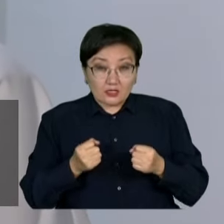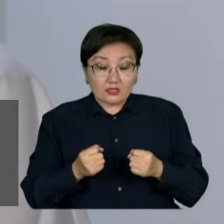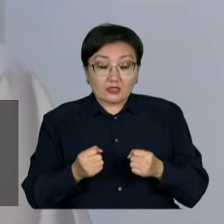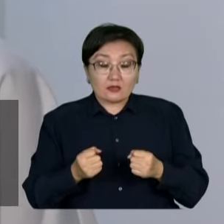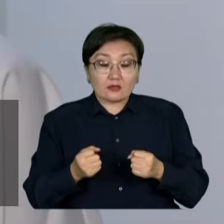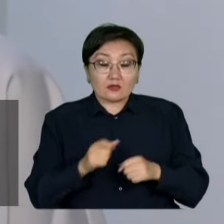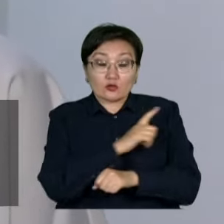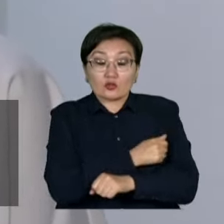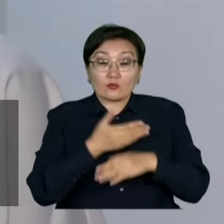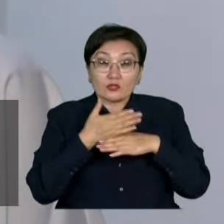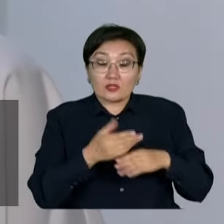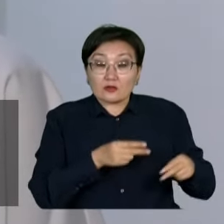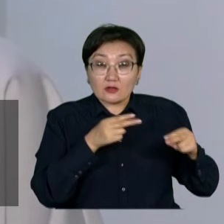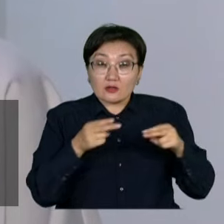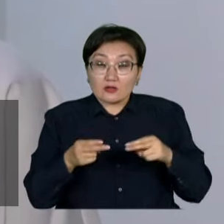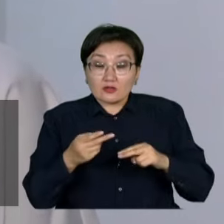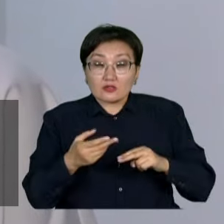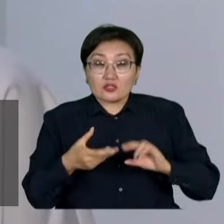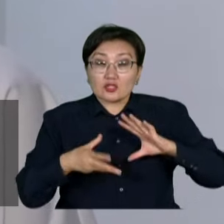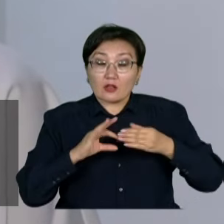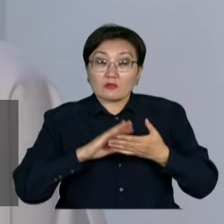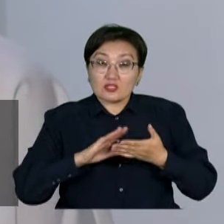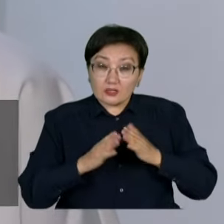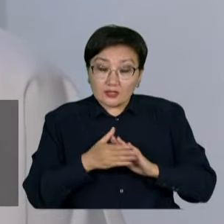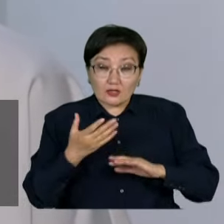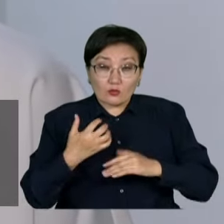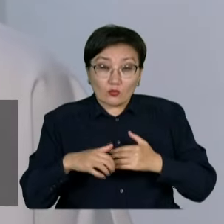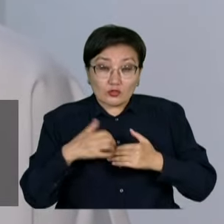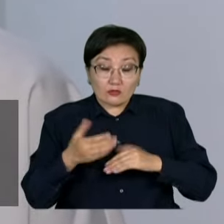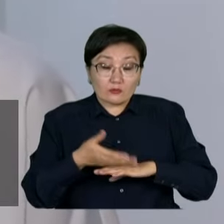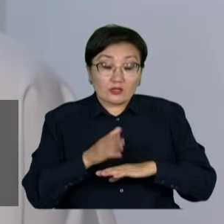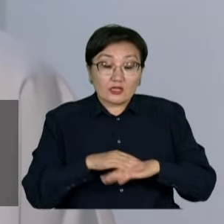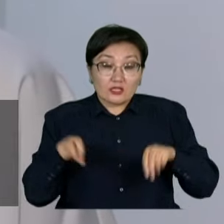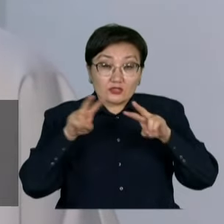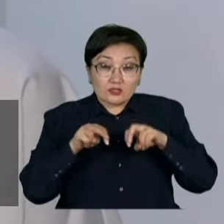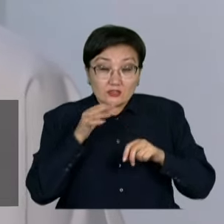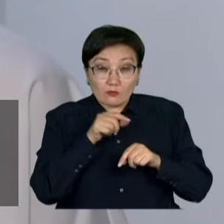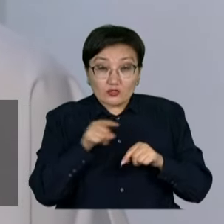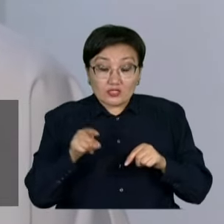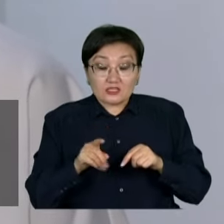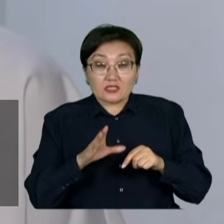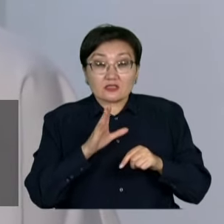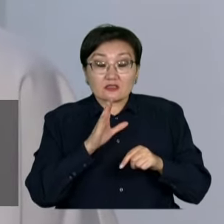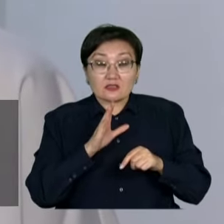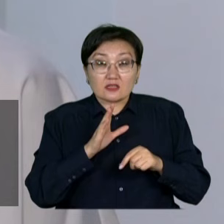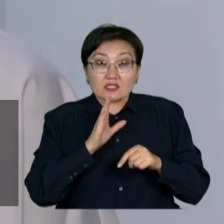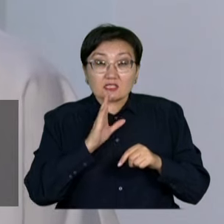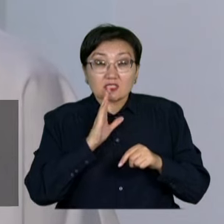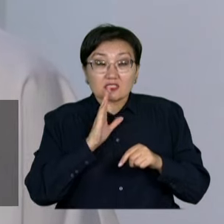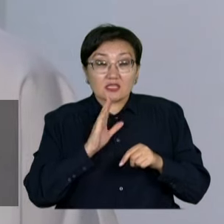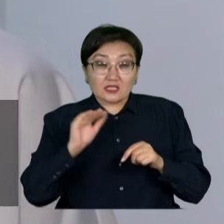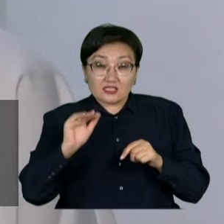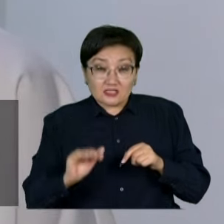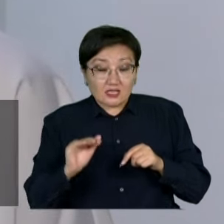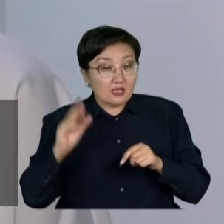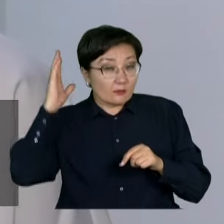кезде қыздың жалпы жағдайы орташа ауырлықта. Тексеріс барысында қыздың шиде сүйегінің сынығы